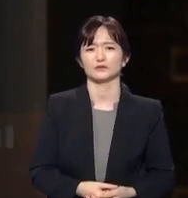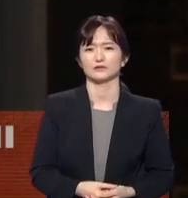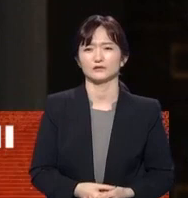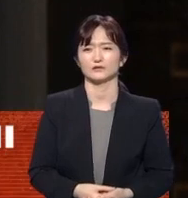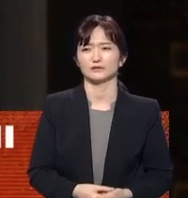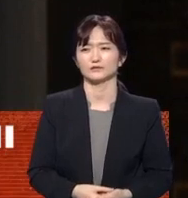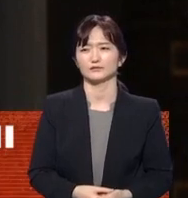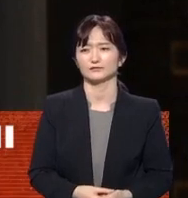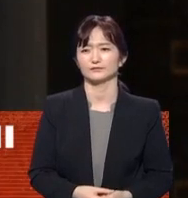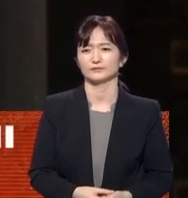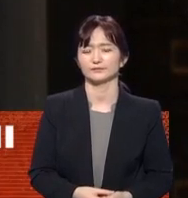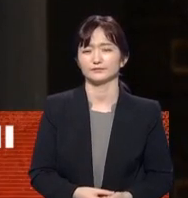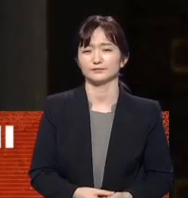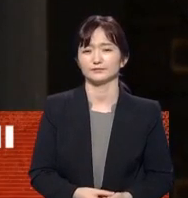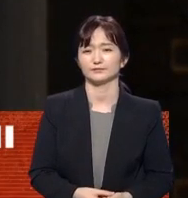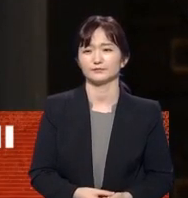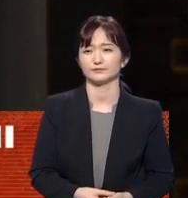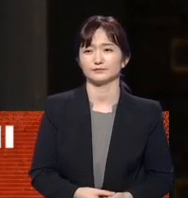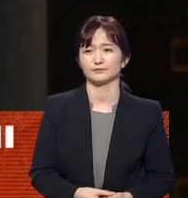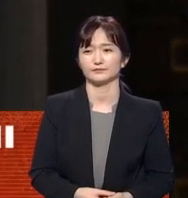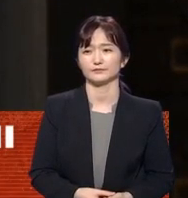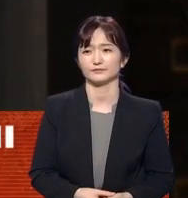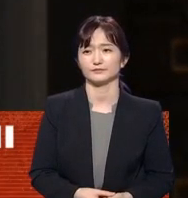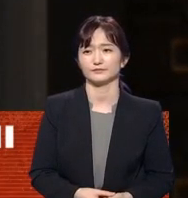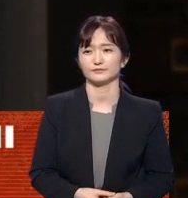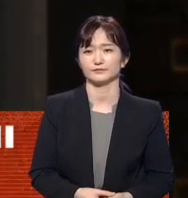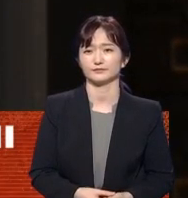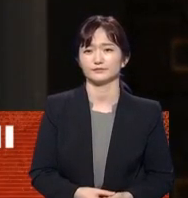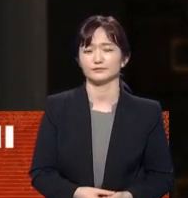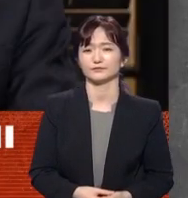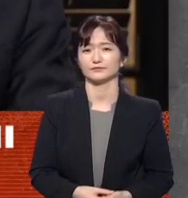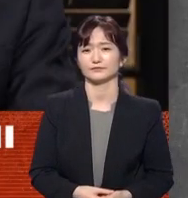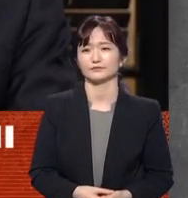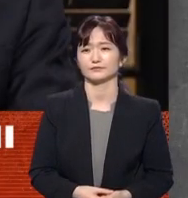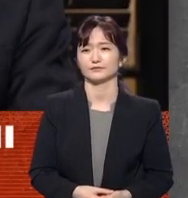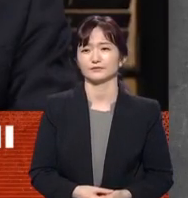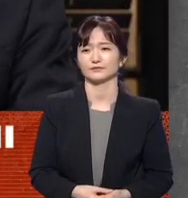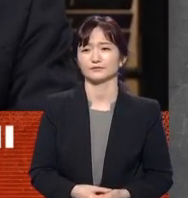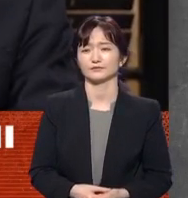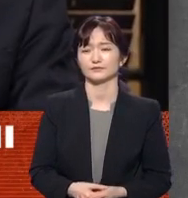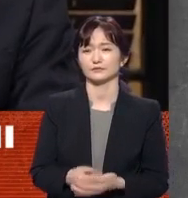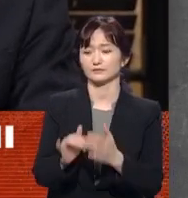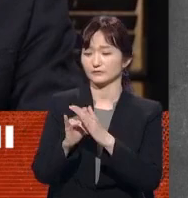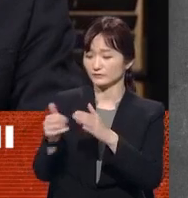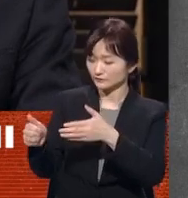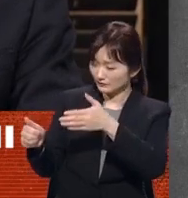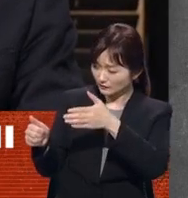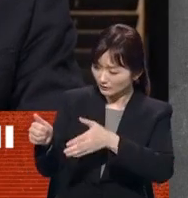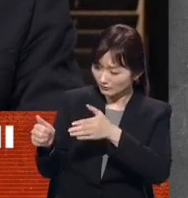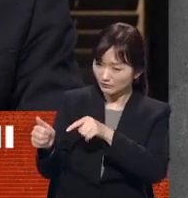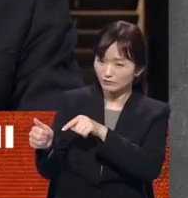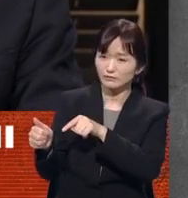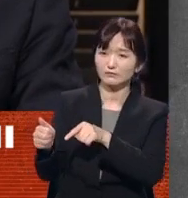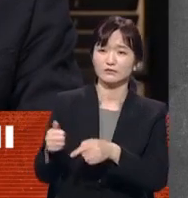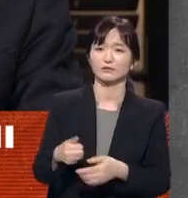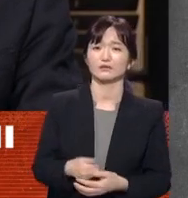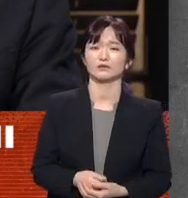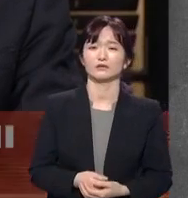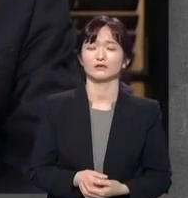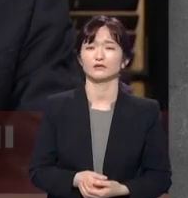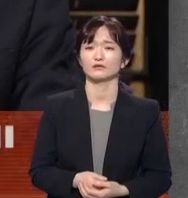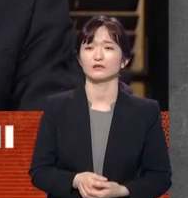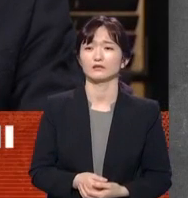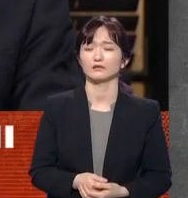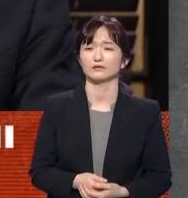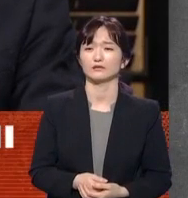교수님 방금 우리 양 변호사님도 말씀하셨지만 가족들에게 저런 부탁을 하면 정말 약간이